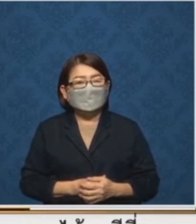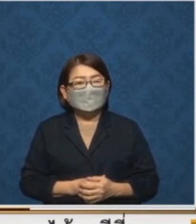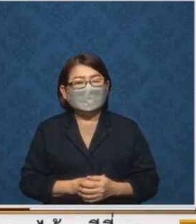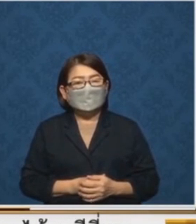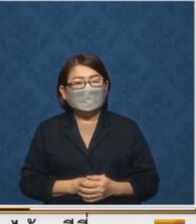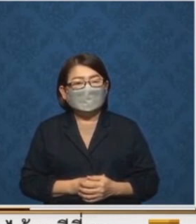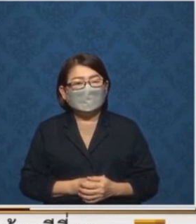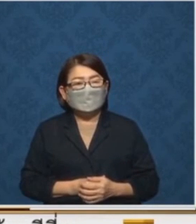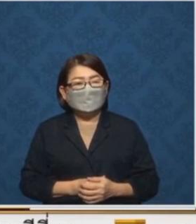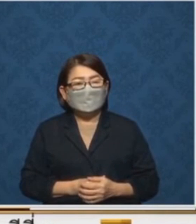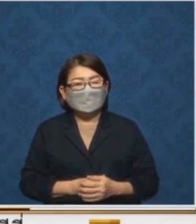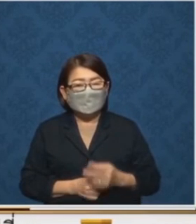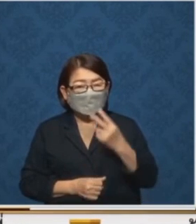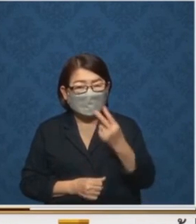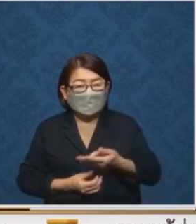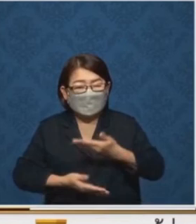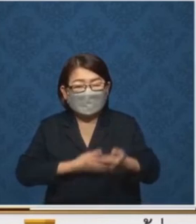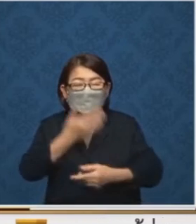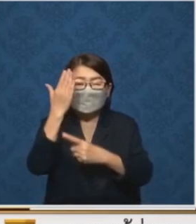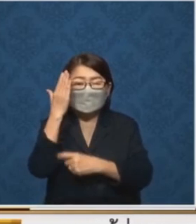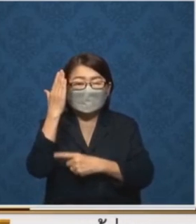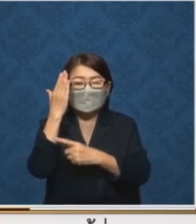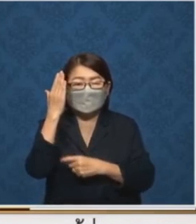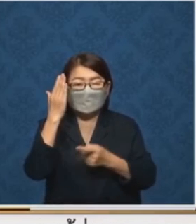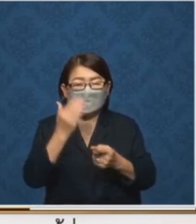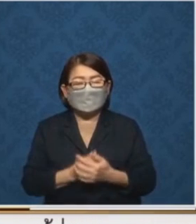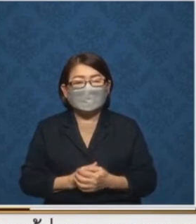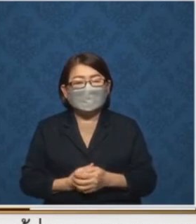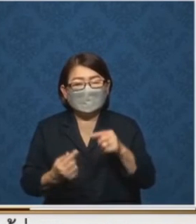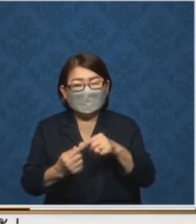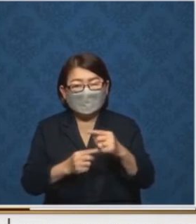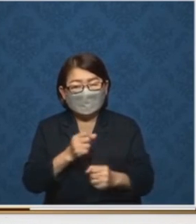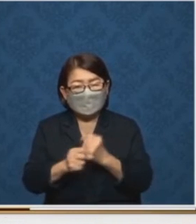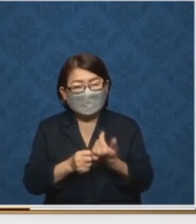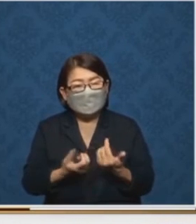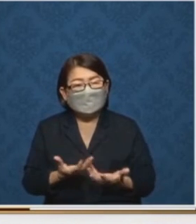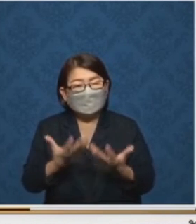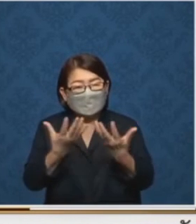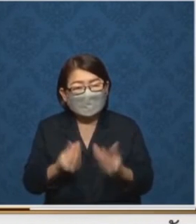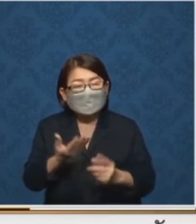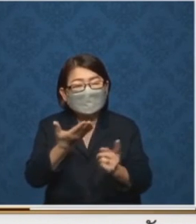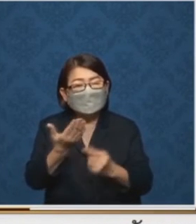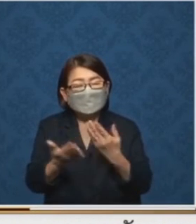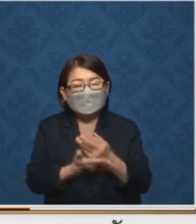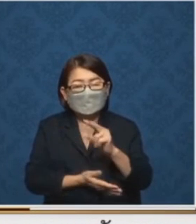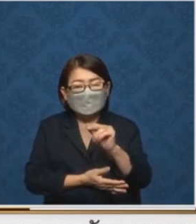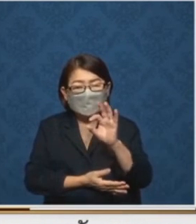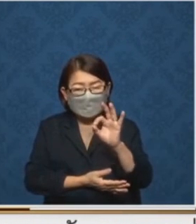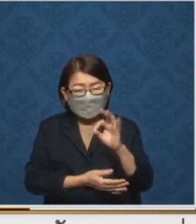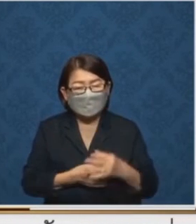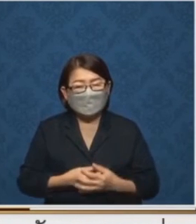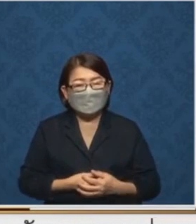ูแผ่นต่ไปครับปัญหาทั้หมดมาจากวัคซีนเราจึง